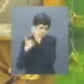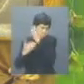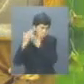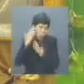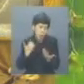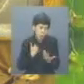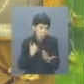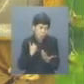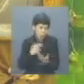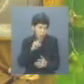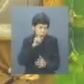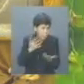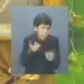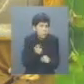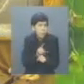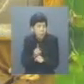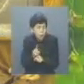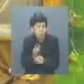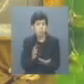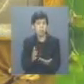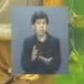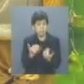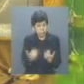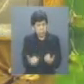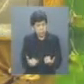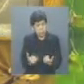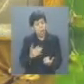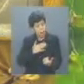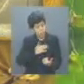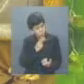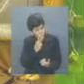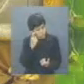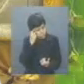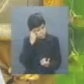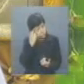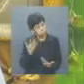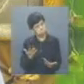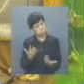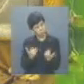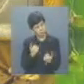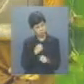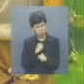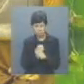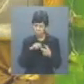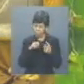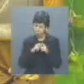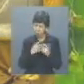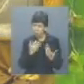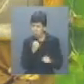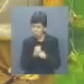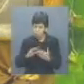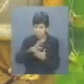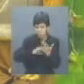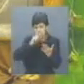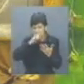รัพยากรน้ำยังไงแล้วก็ในปัจจุบันเนี่ยเราต้องกลับไปทบทวนตัวเองว่าเราได้ทำอะไรผิดไปหรือเปล่าถึง